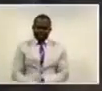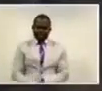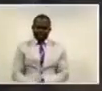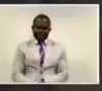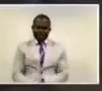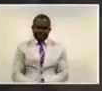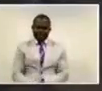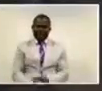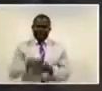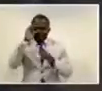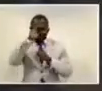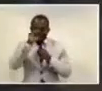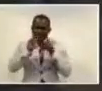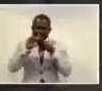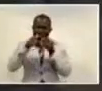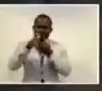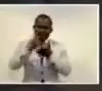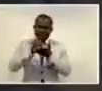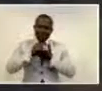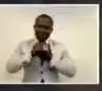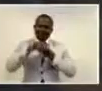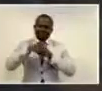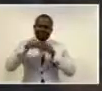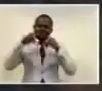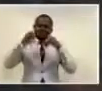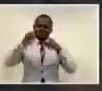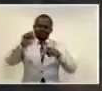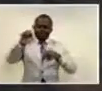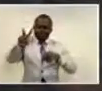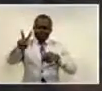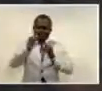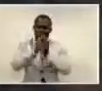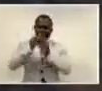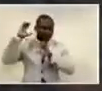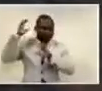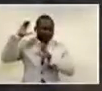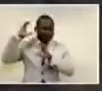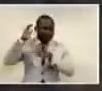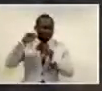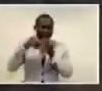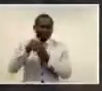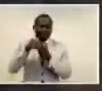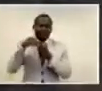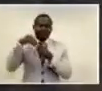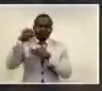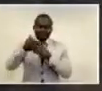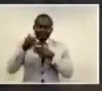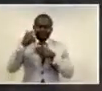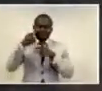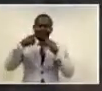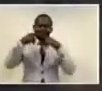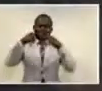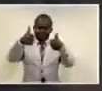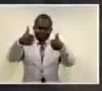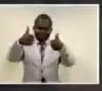Cyangwa abantu tuzashaka abantu badufashe babishyire kuri televiziyo no ku maradiyo hanyuma.